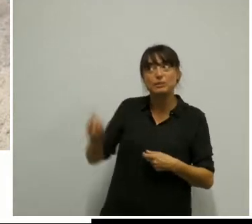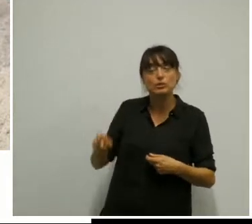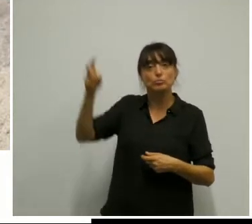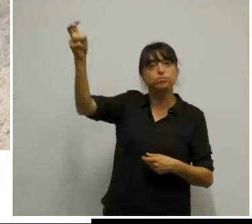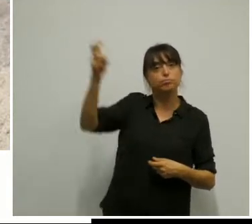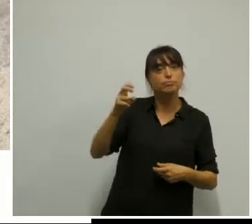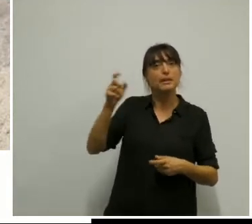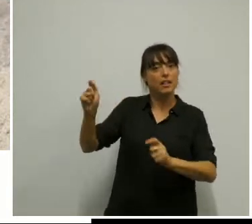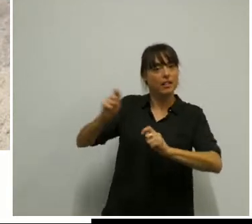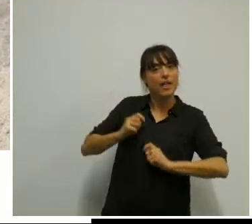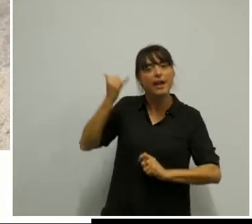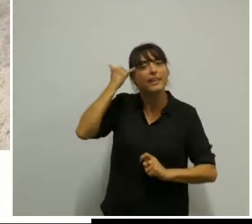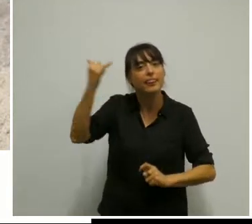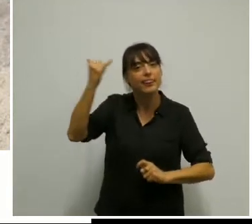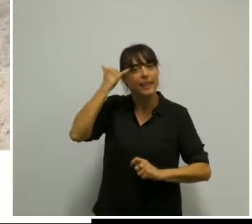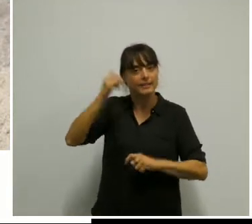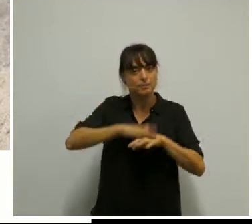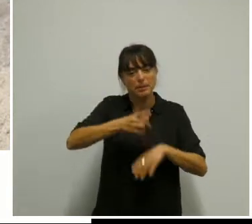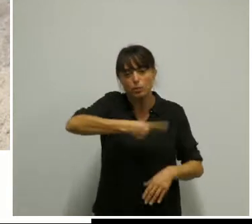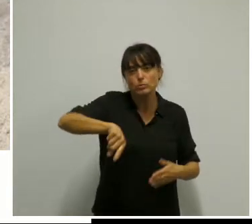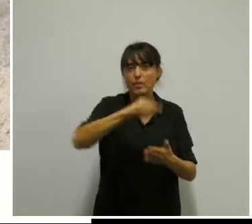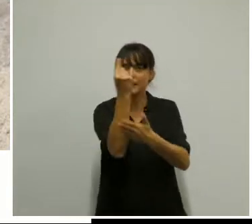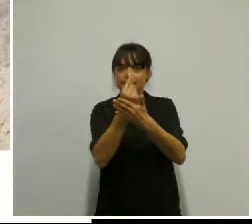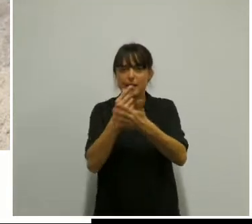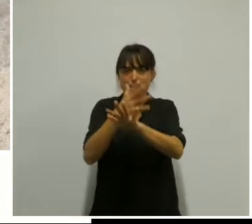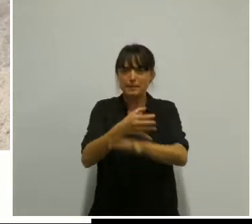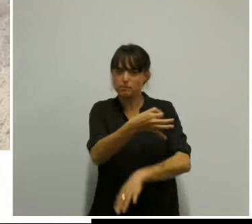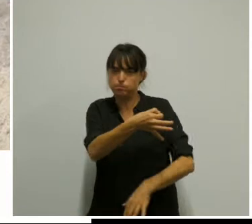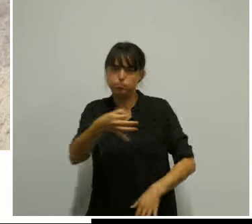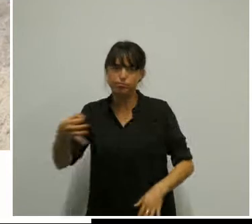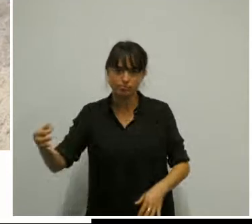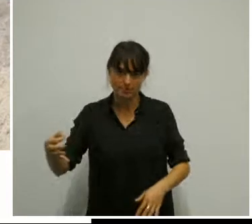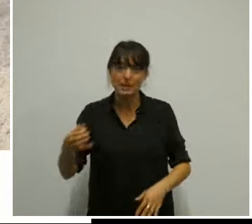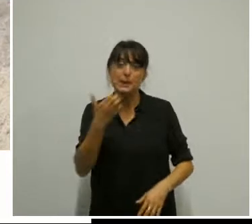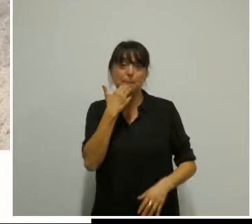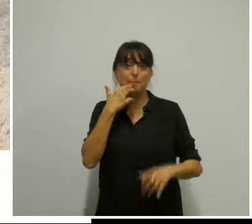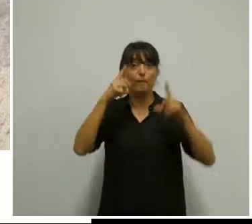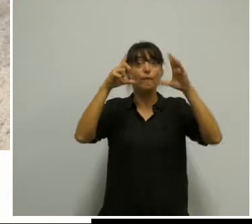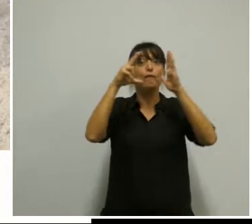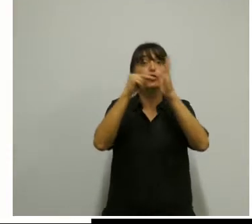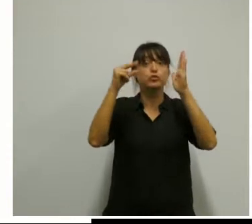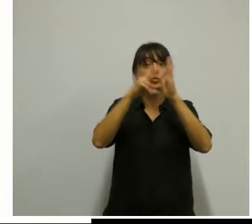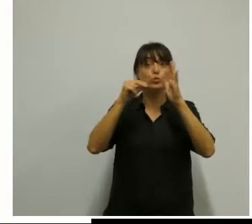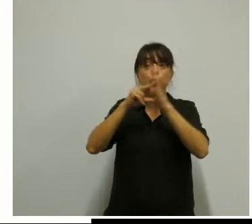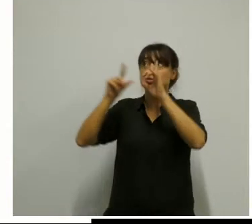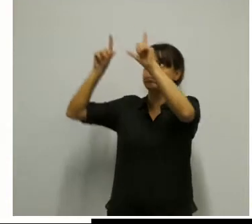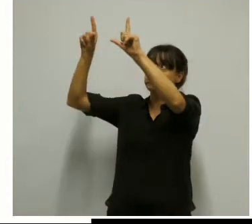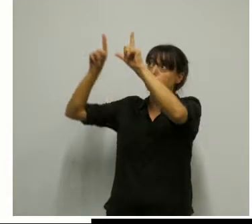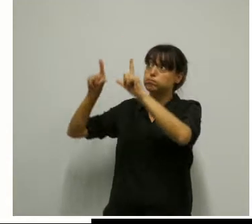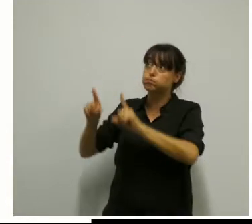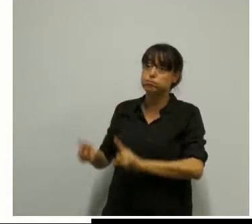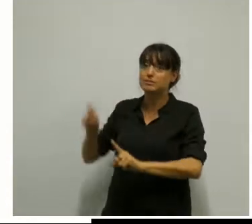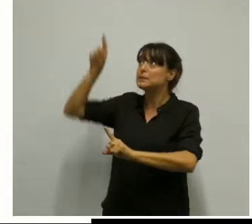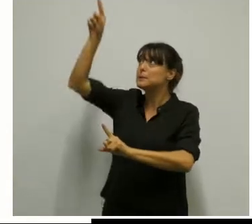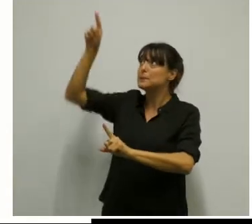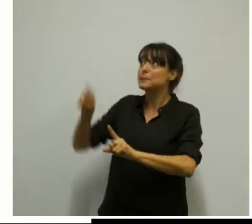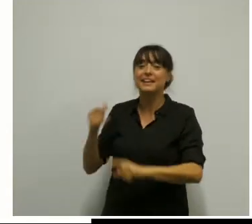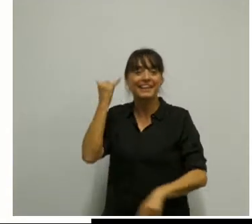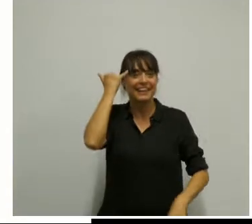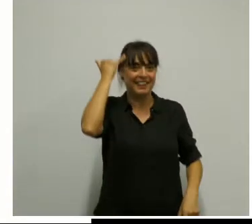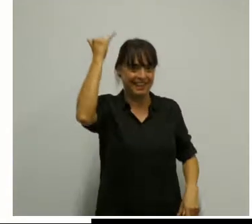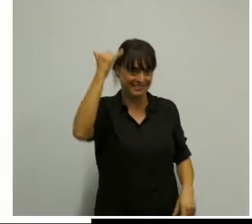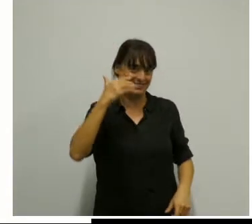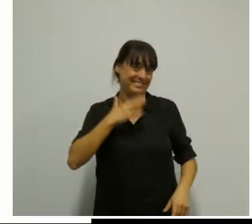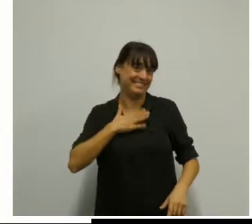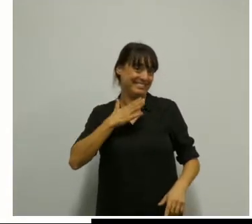donar idees. I aquí veureu ara unes fotos ràpides d'idees que vam buscar del que nosaltres creiem que havia de ser el nostre pati. Això no és el nostre pati,